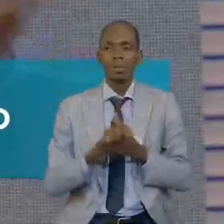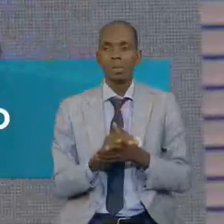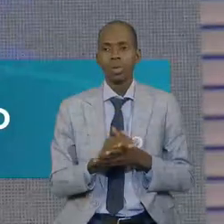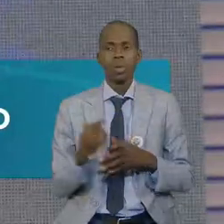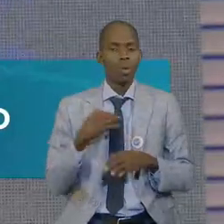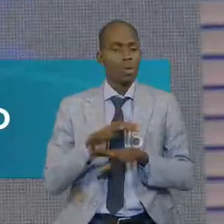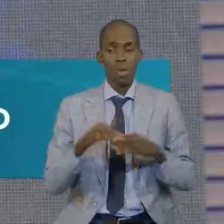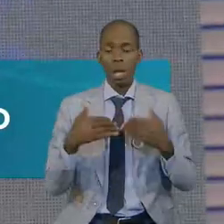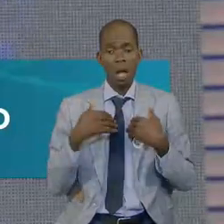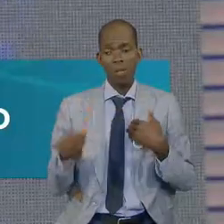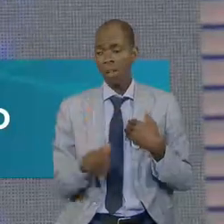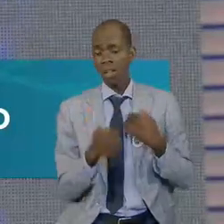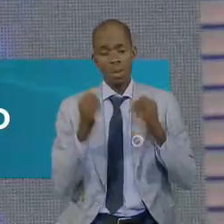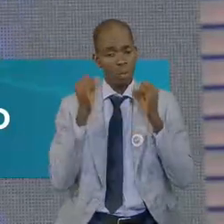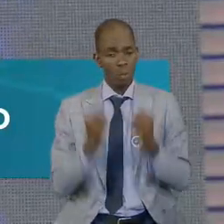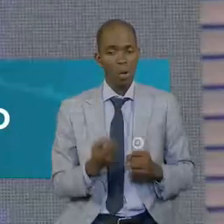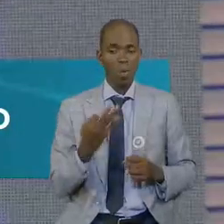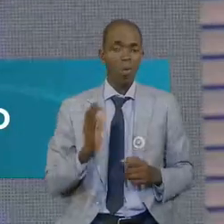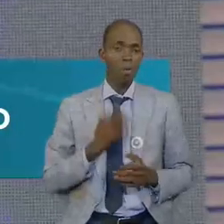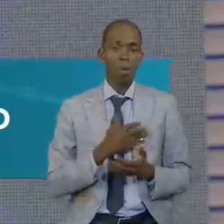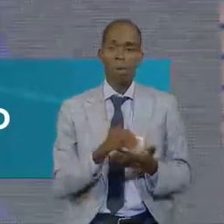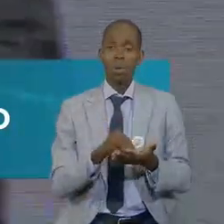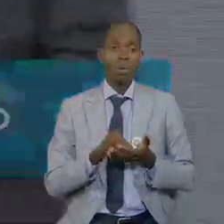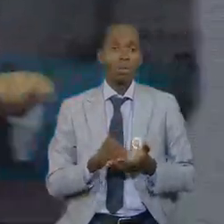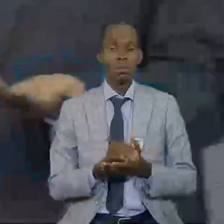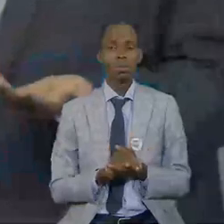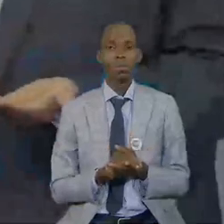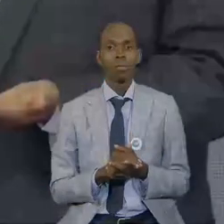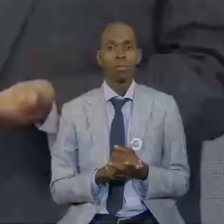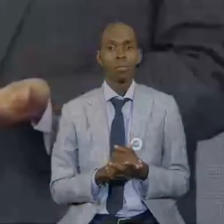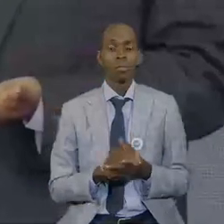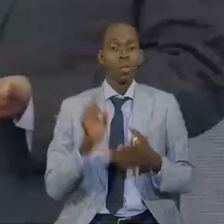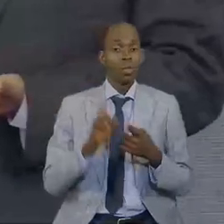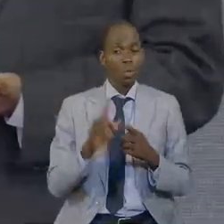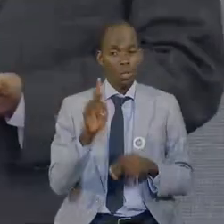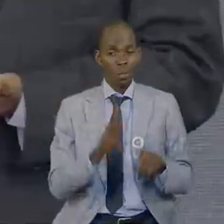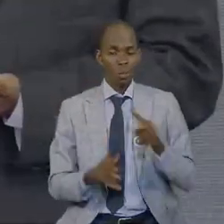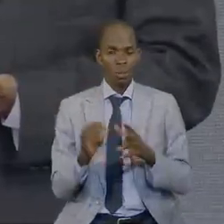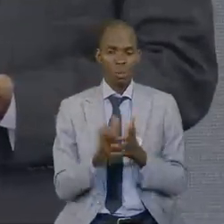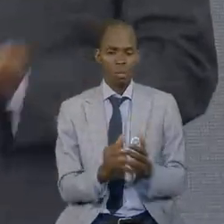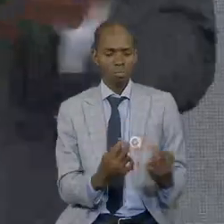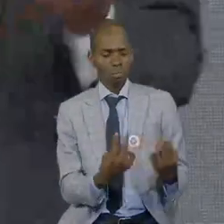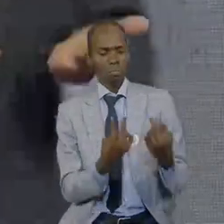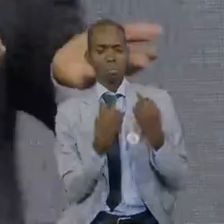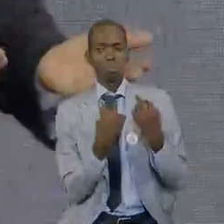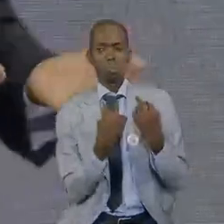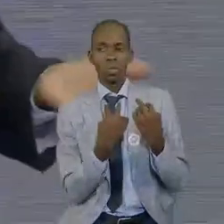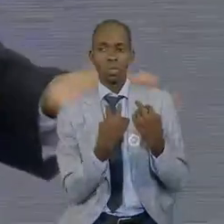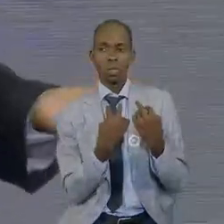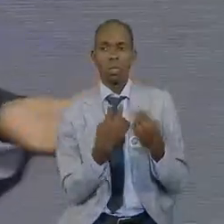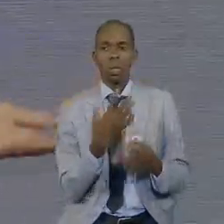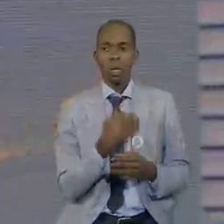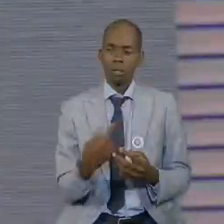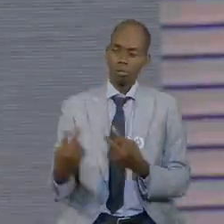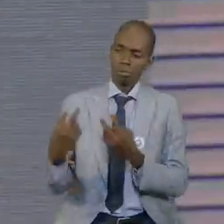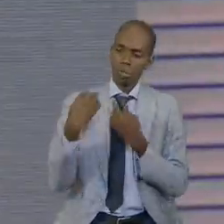power of our own. Nous n'avons aucune puissance de nous-mêmes. To the people that look at us, pour ceux qui nous regardent, and they look at our level